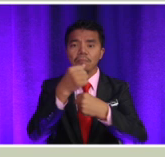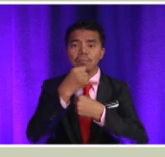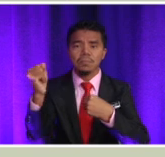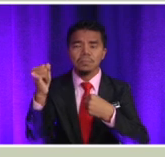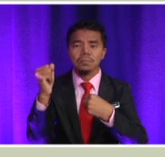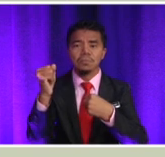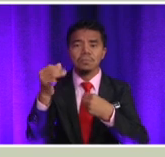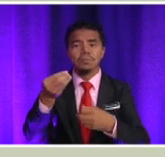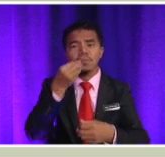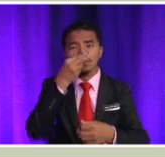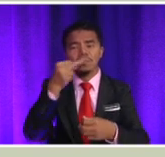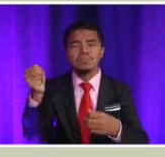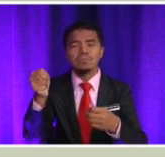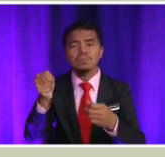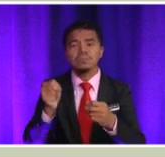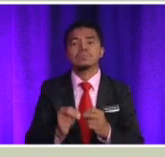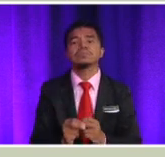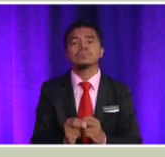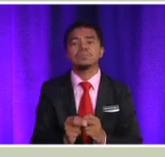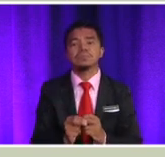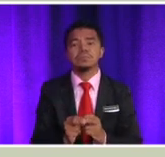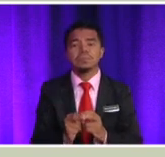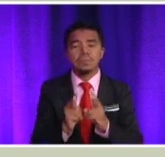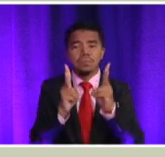menunjukkan menu yang terdapat pada